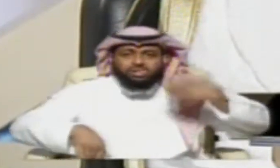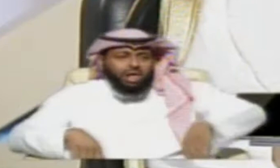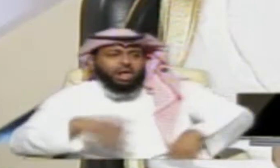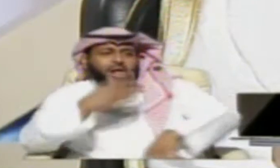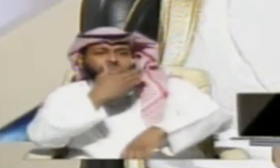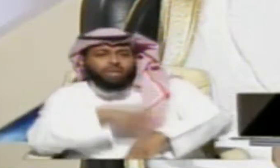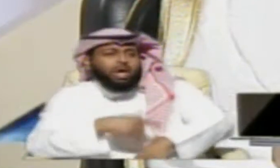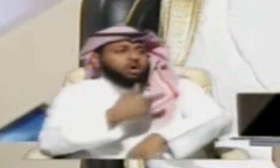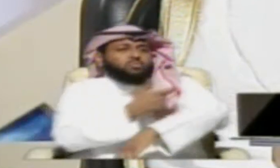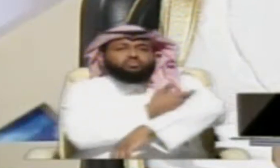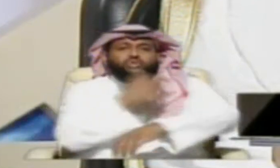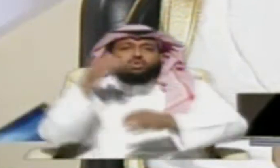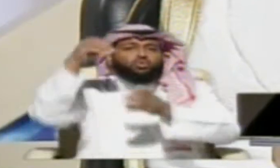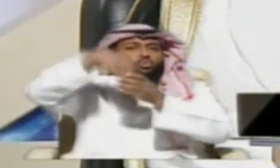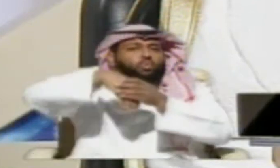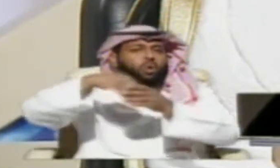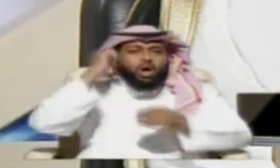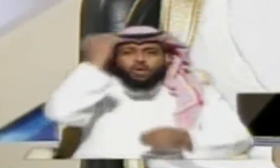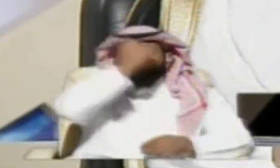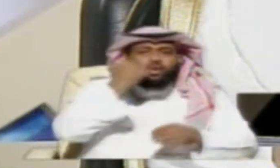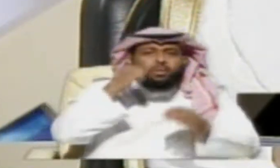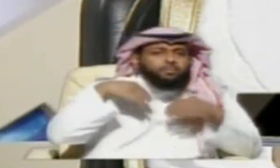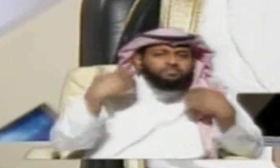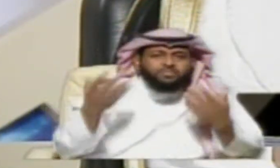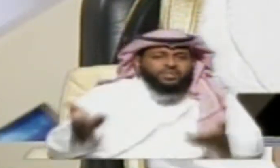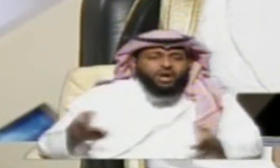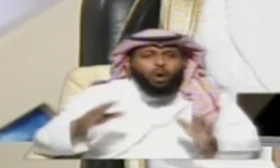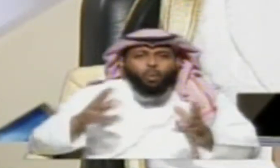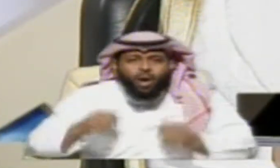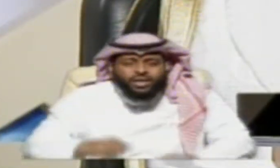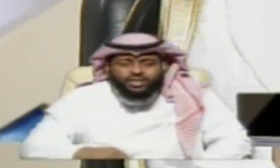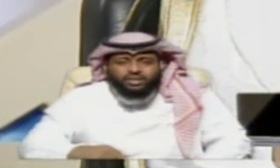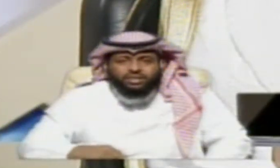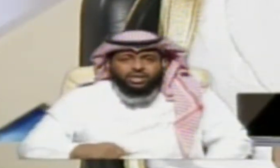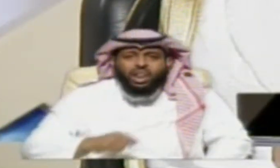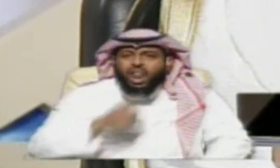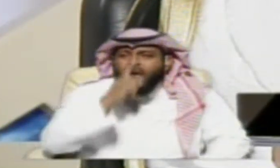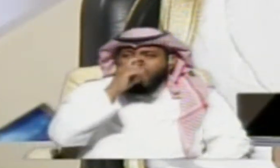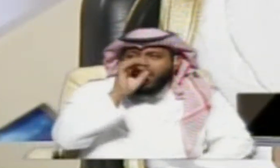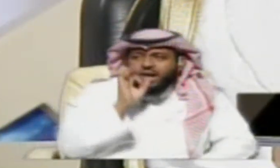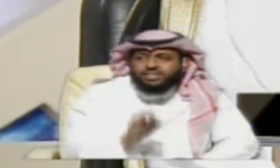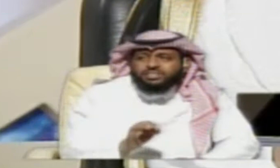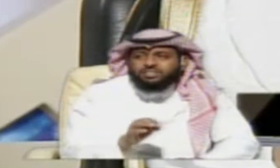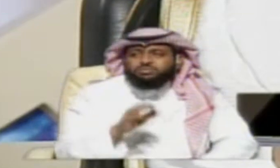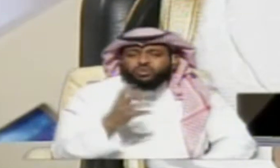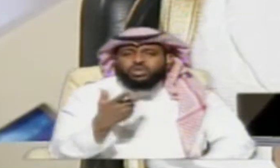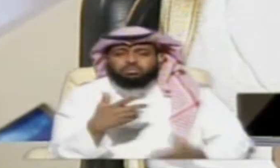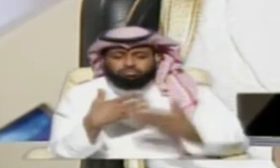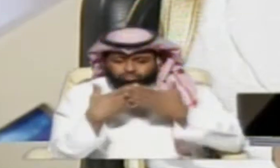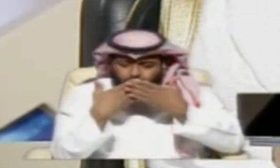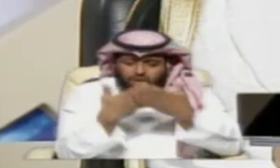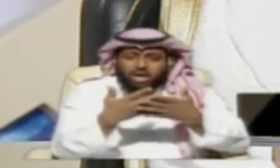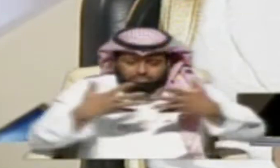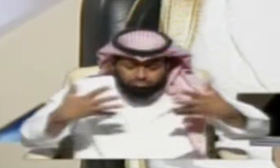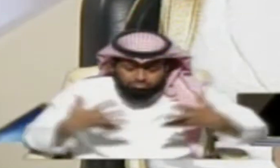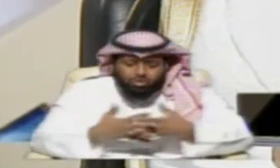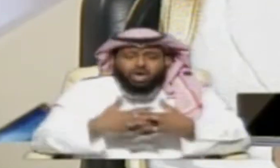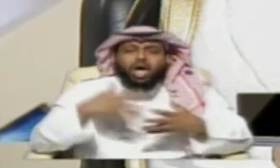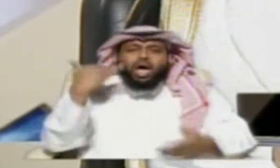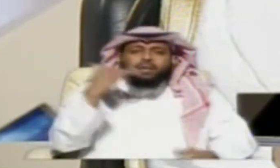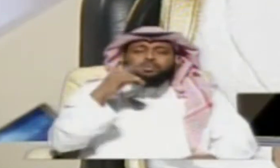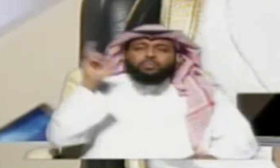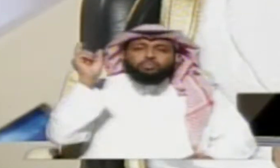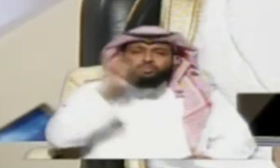مشافي لمعالجتهم. أين أهل الغيرة؟ أين أهل النخوة؟ نريد من فضيلة الشيخ